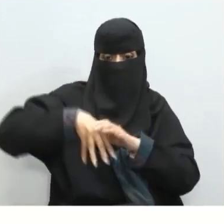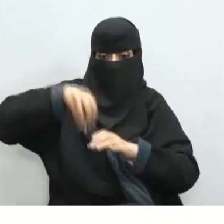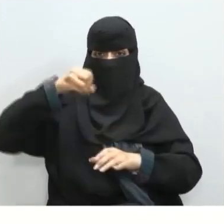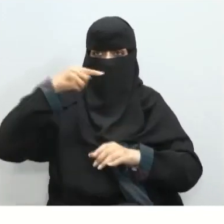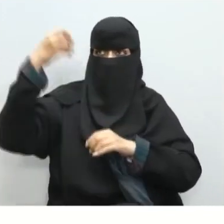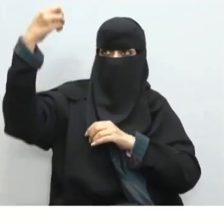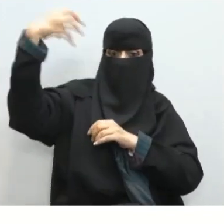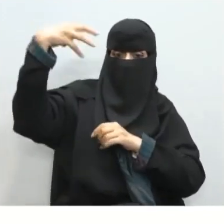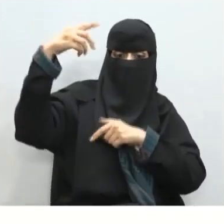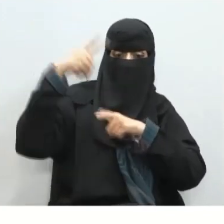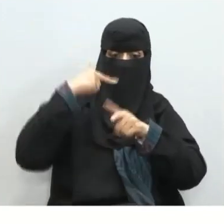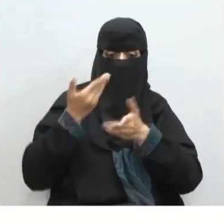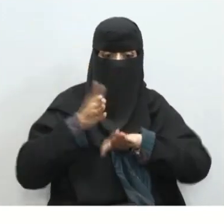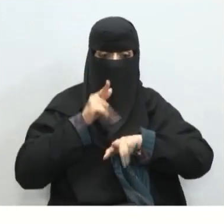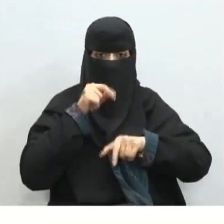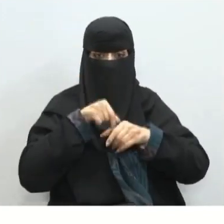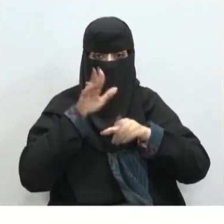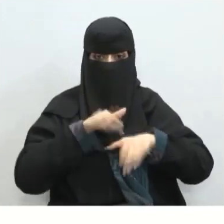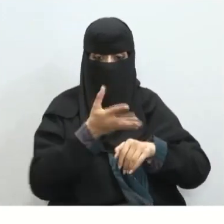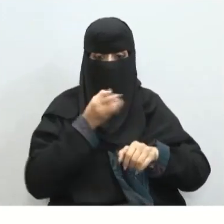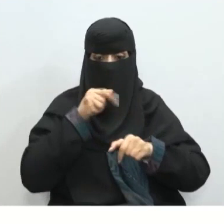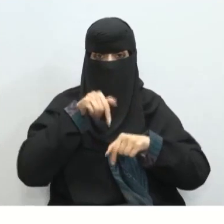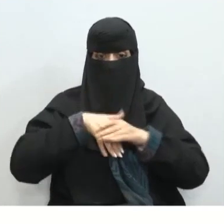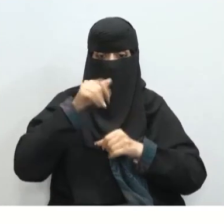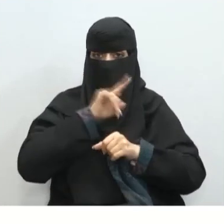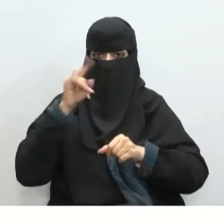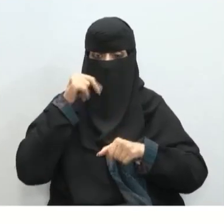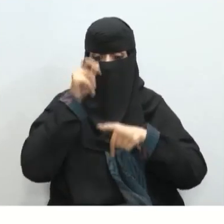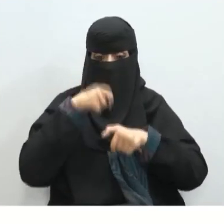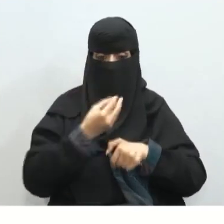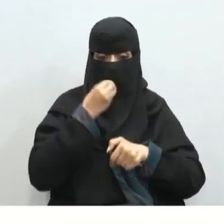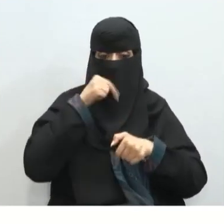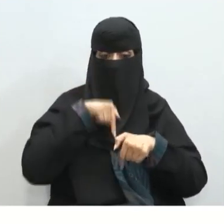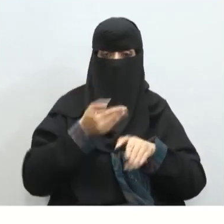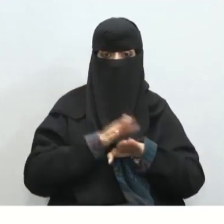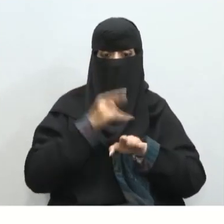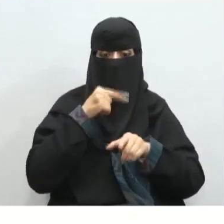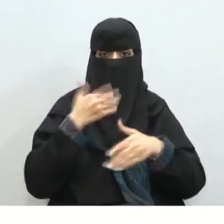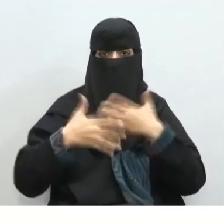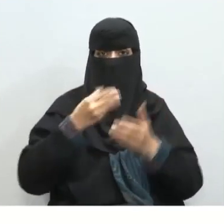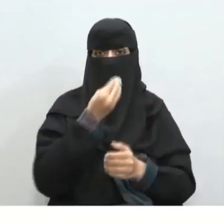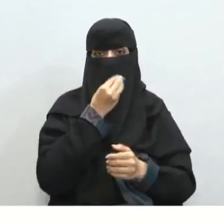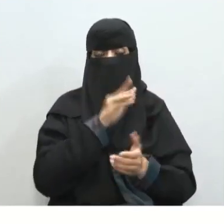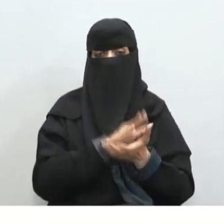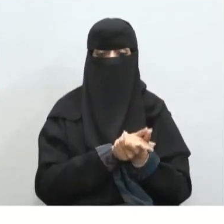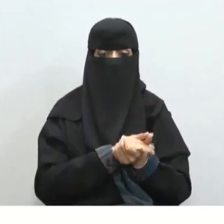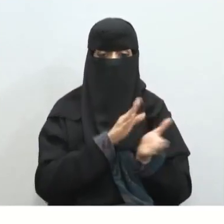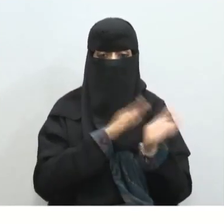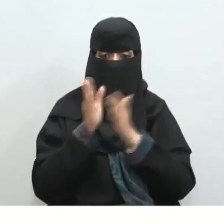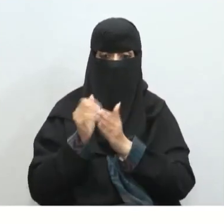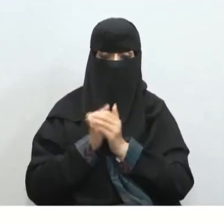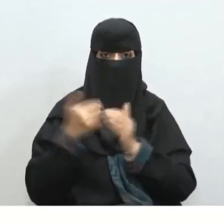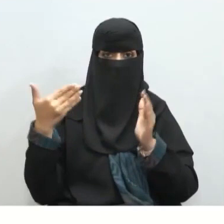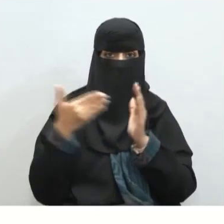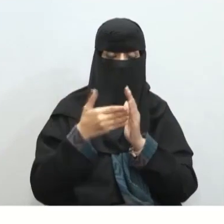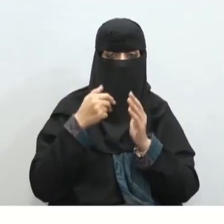الضوئيه من الشمس فيحين تحصل عليها المخلوقات الحيه غير ذاتيه التغذي على الطاقه من الغذاء